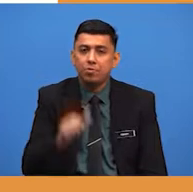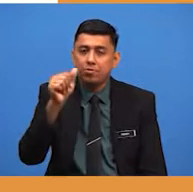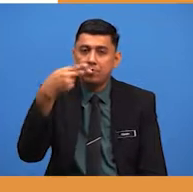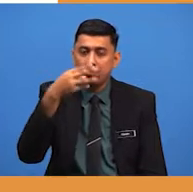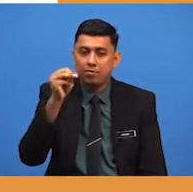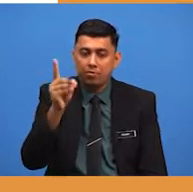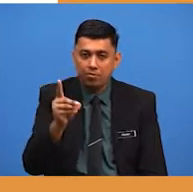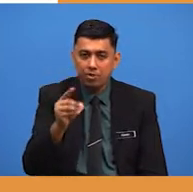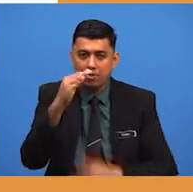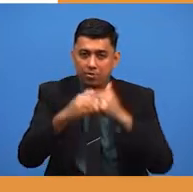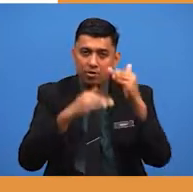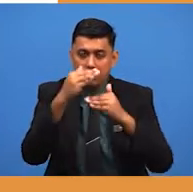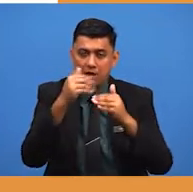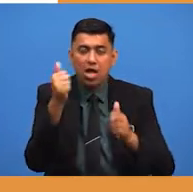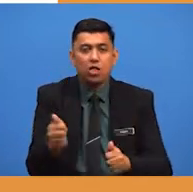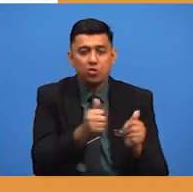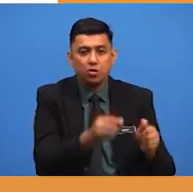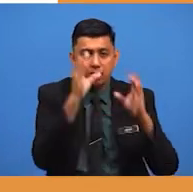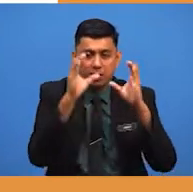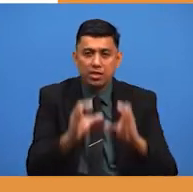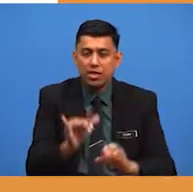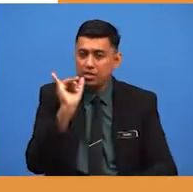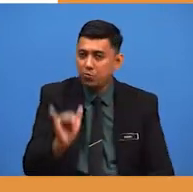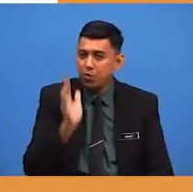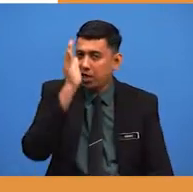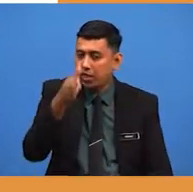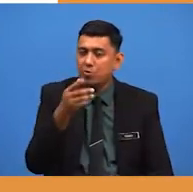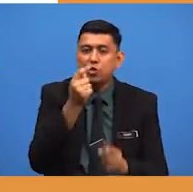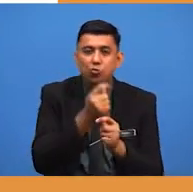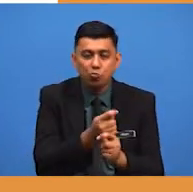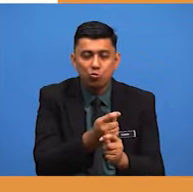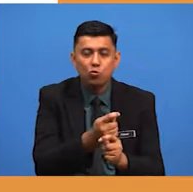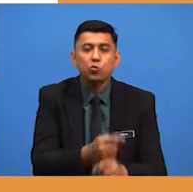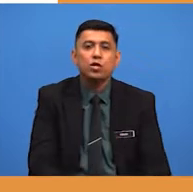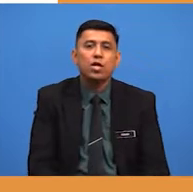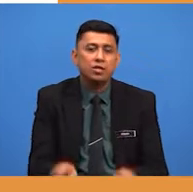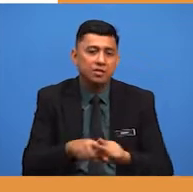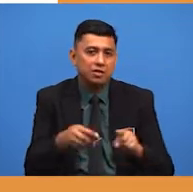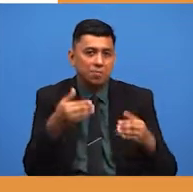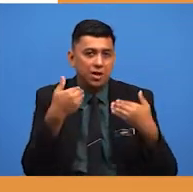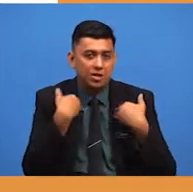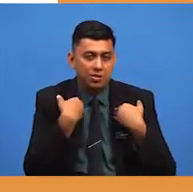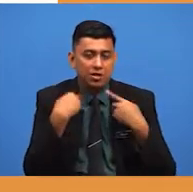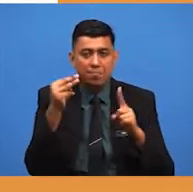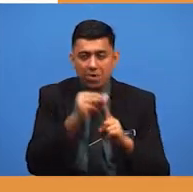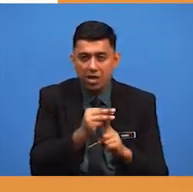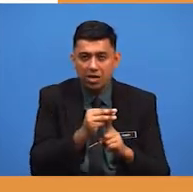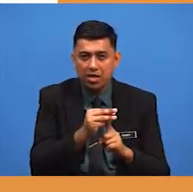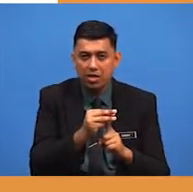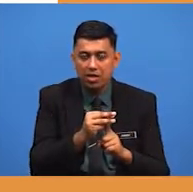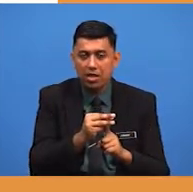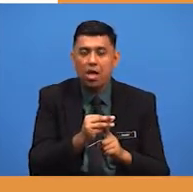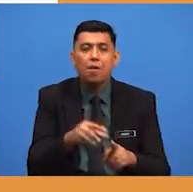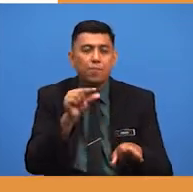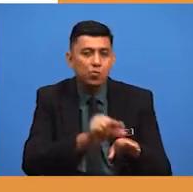Ahmad membangunkan satu atau cara yang akan menentukan sama ada markah yang dimasukkan